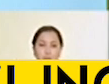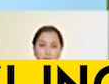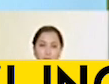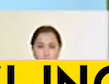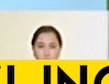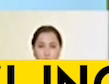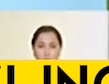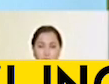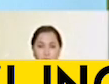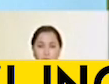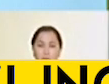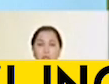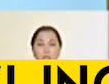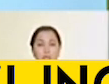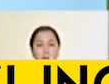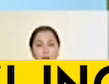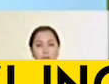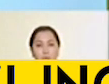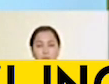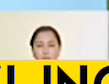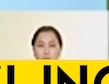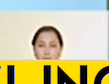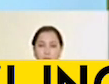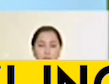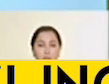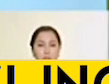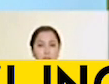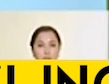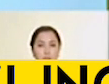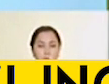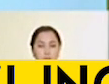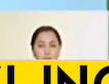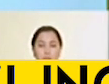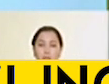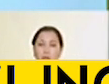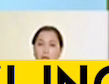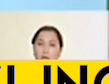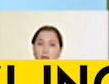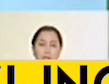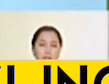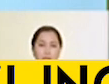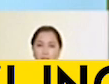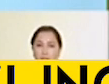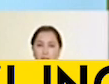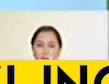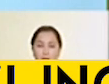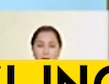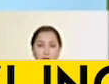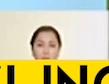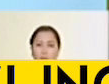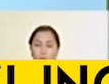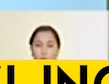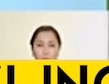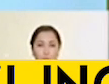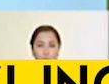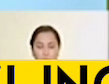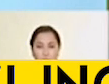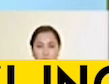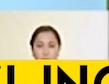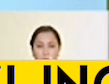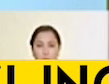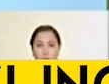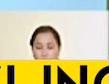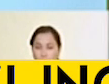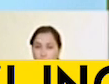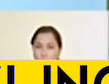matn tuzing. Navrozni sharq xalqlari qanday kutib olishi haqida oila